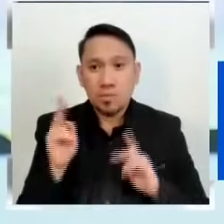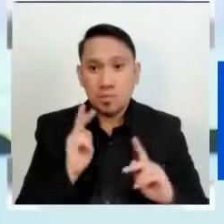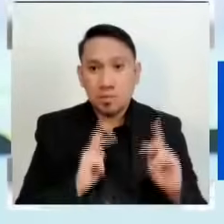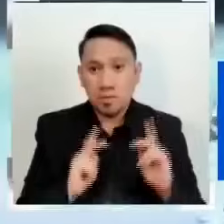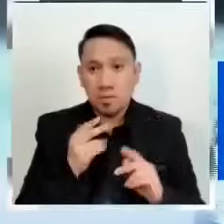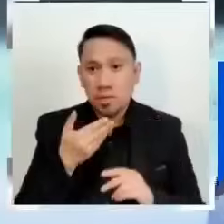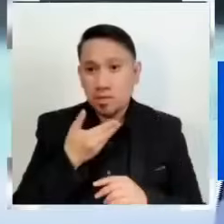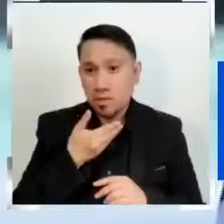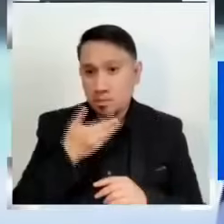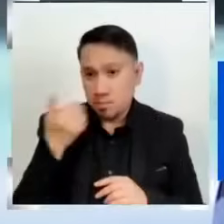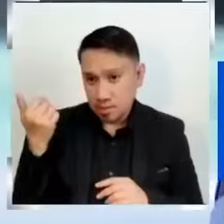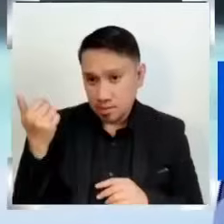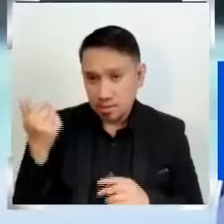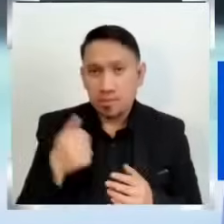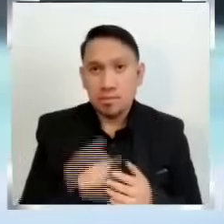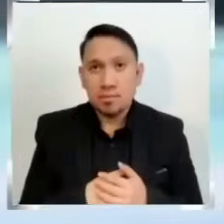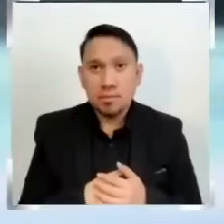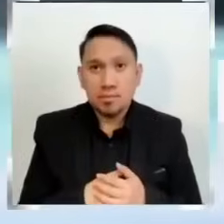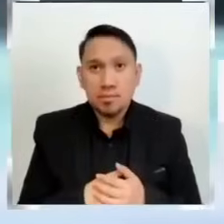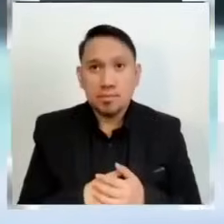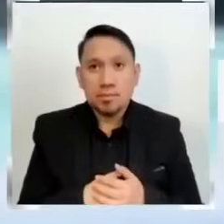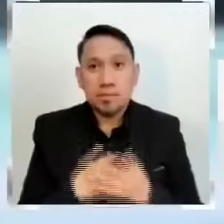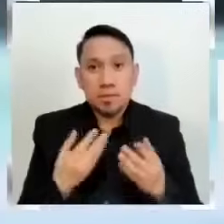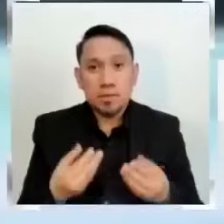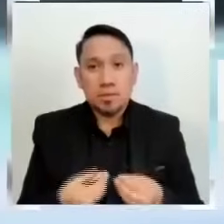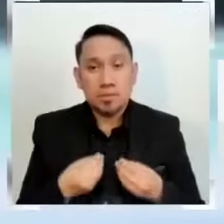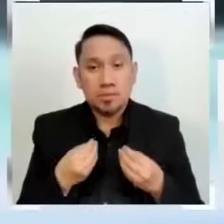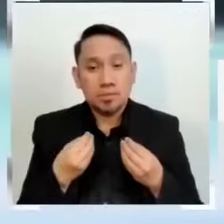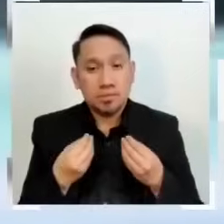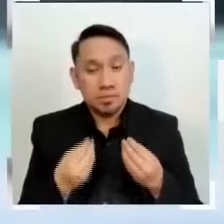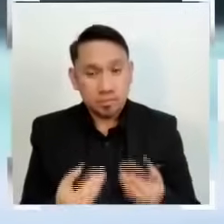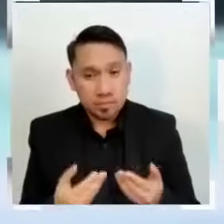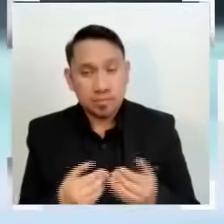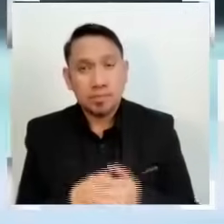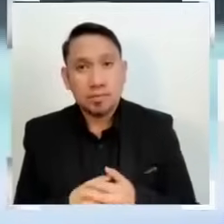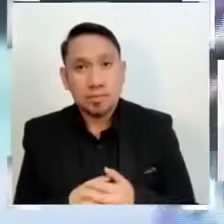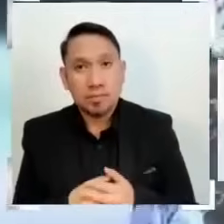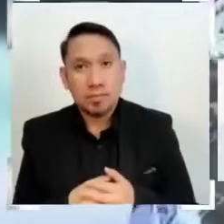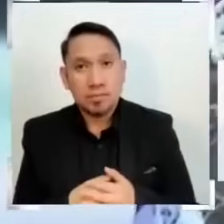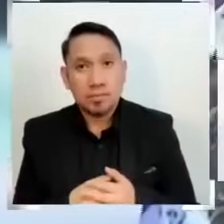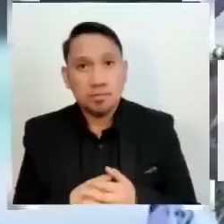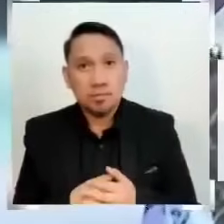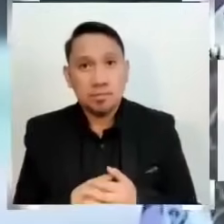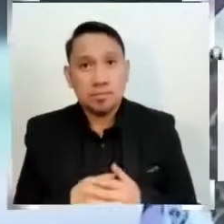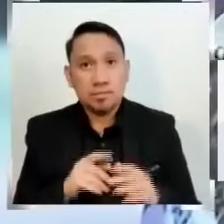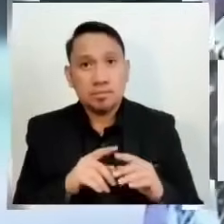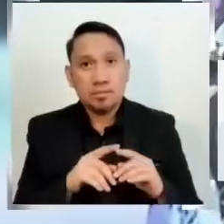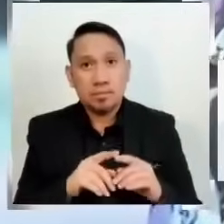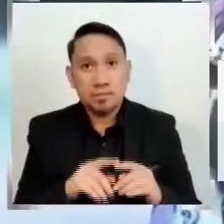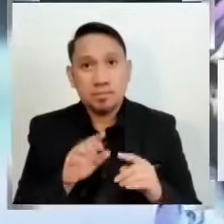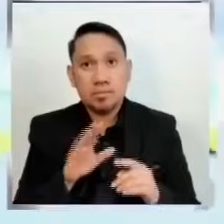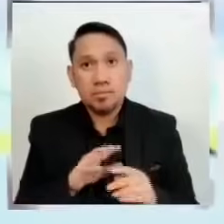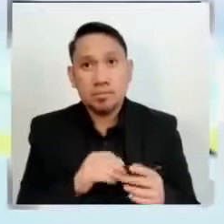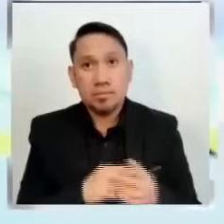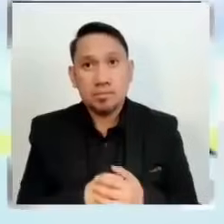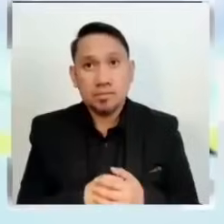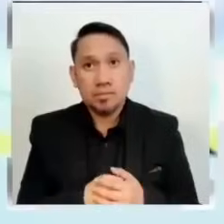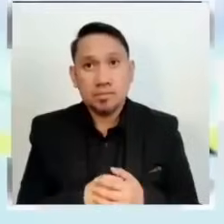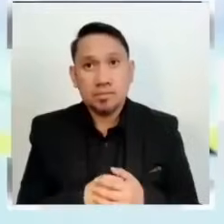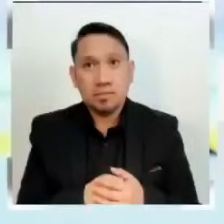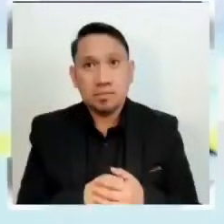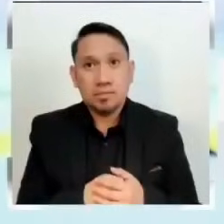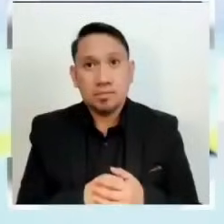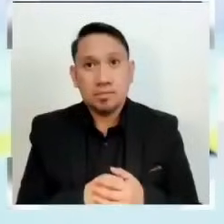assets. The equipment that we buy will depreciate the moment we use them. But